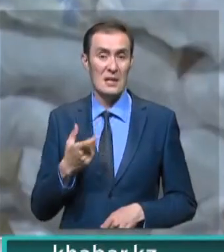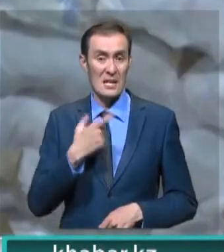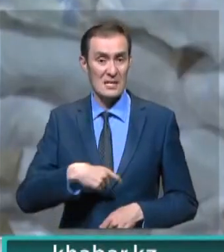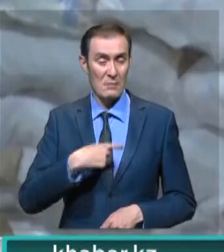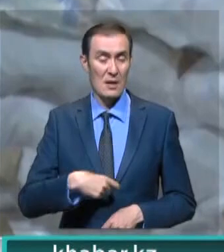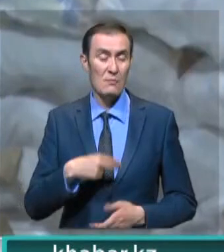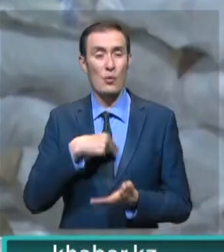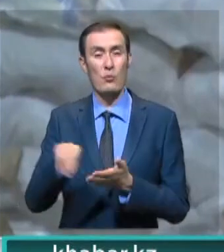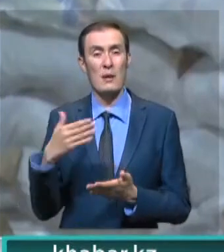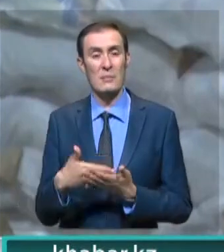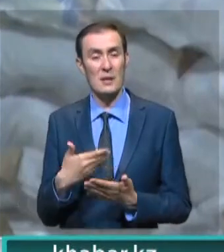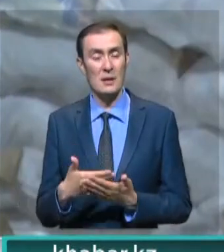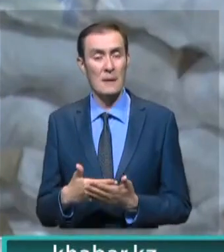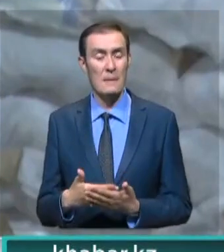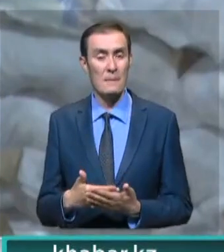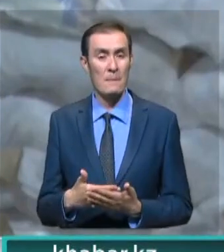в пределах